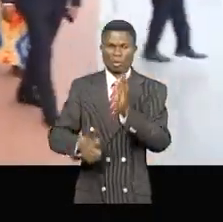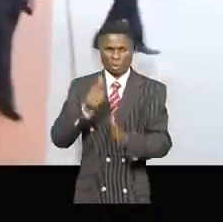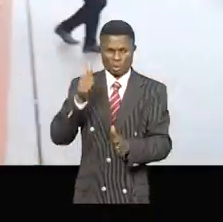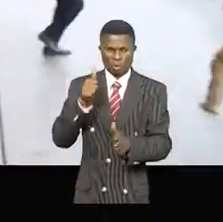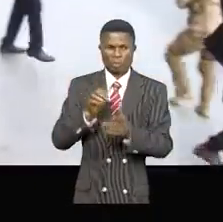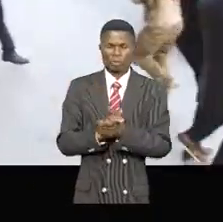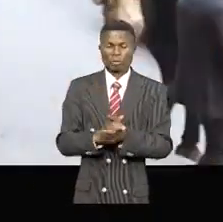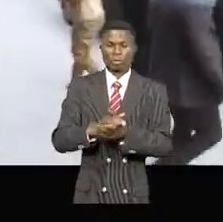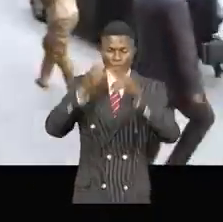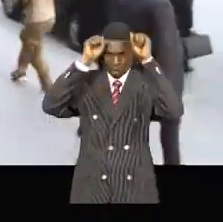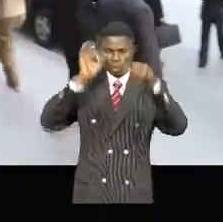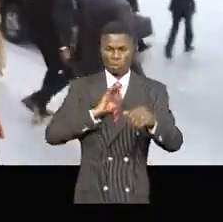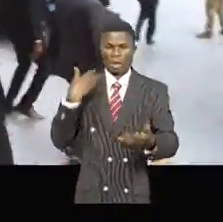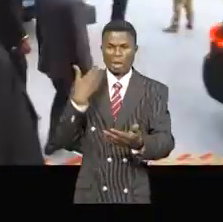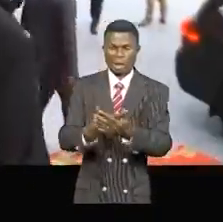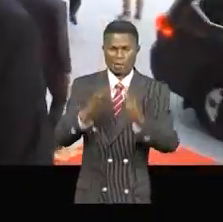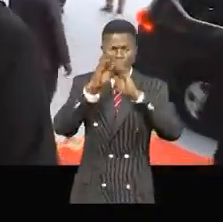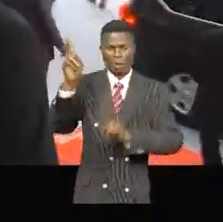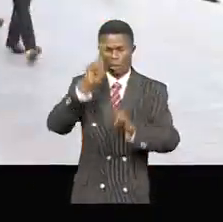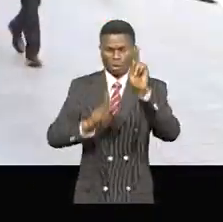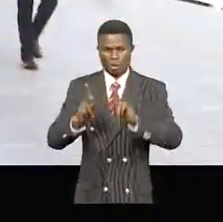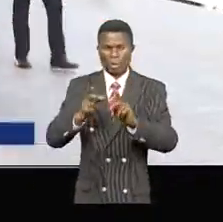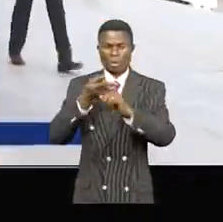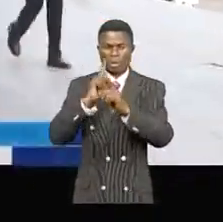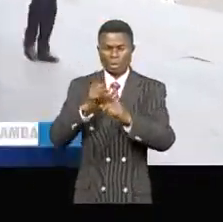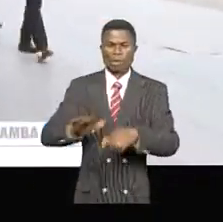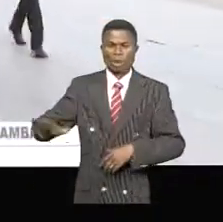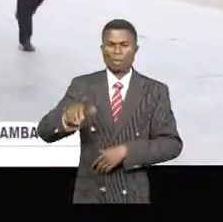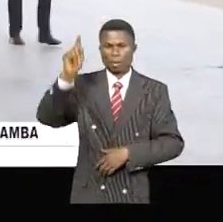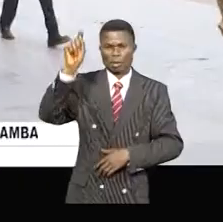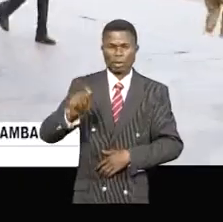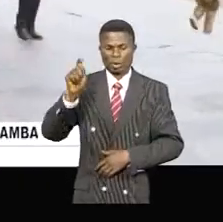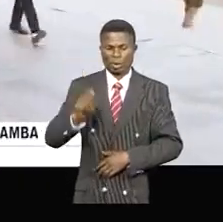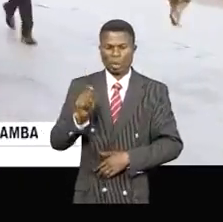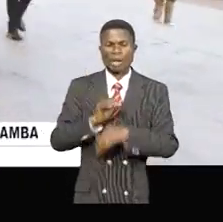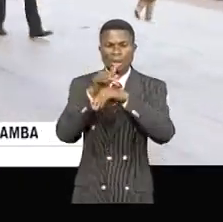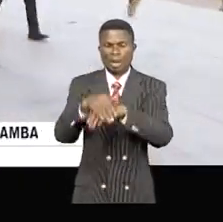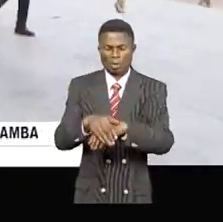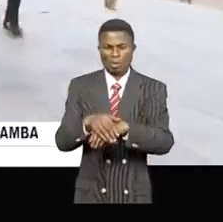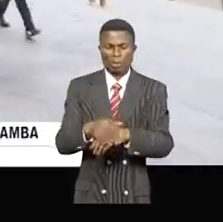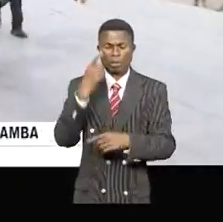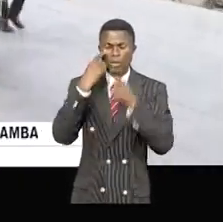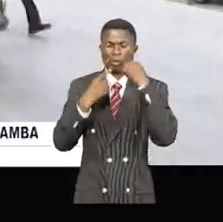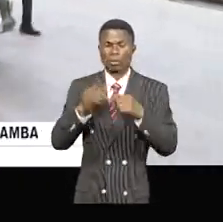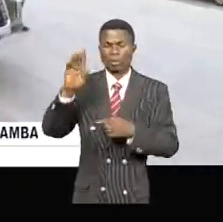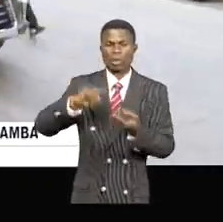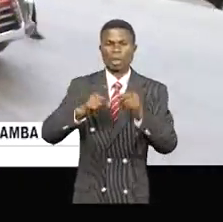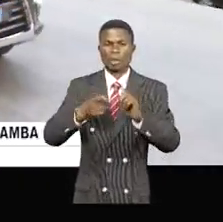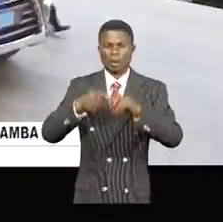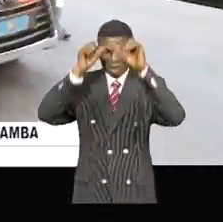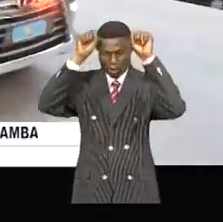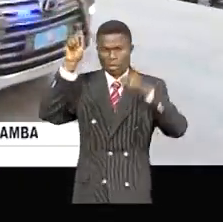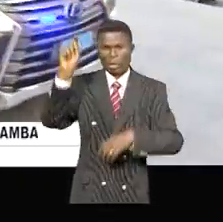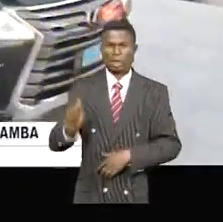à 17h57. Il revenait de Dar es Salaam où il a assisté aux funérailles de son homologue de la